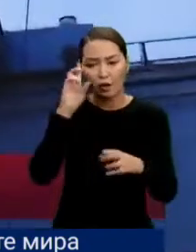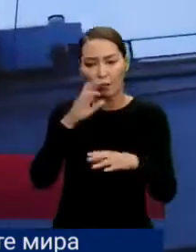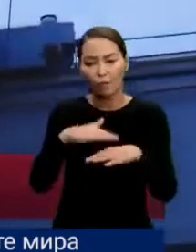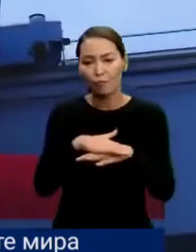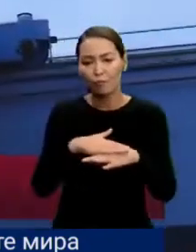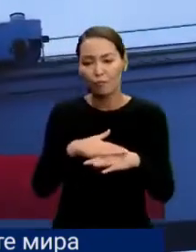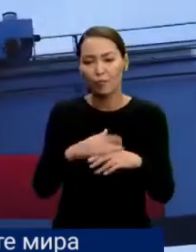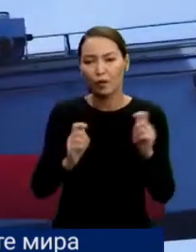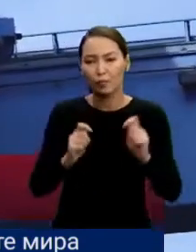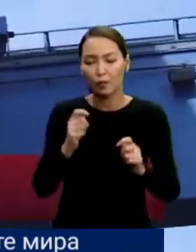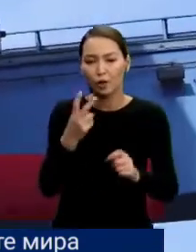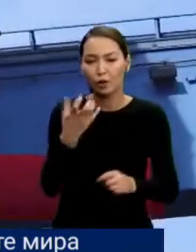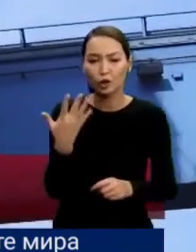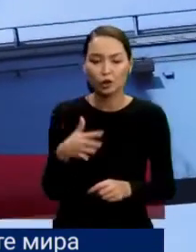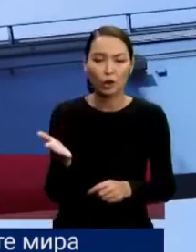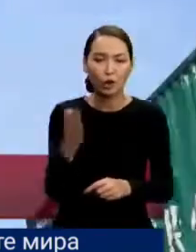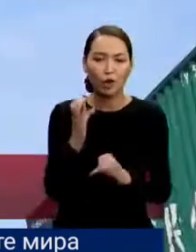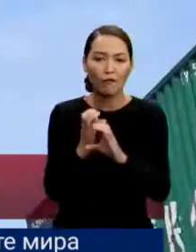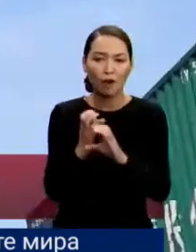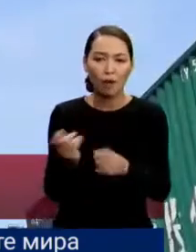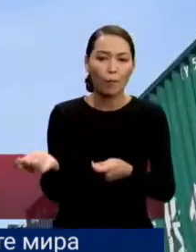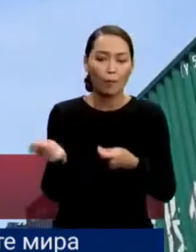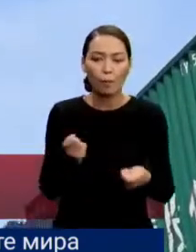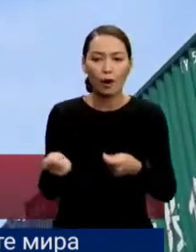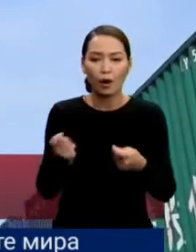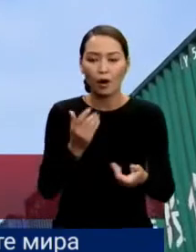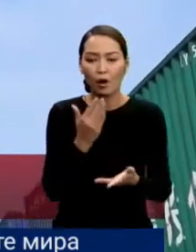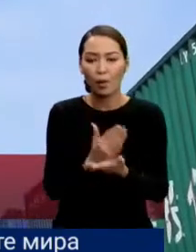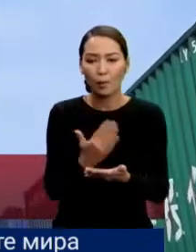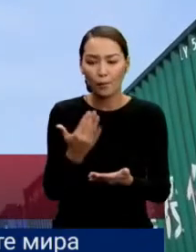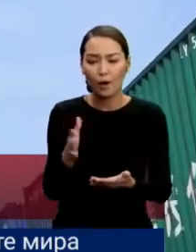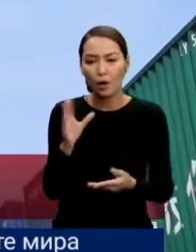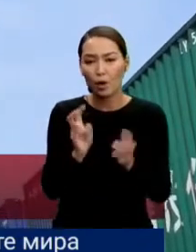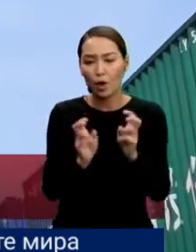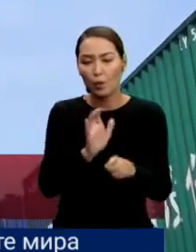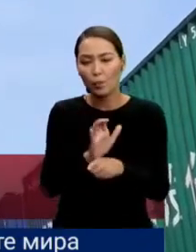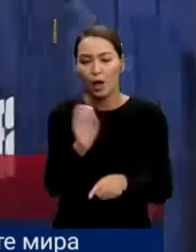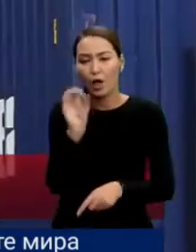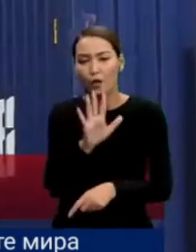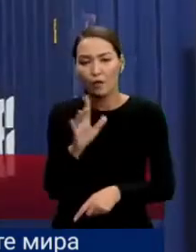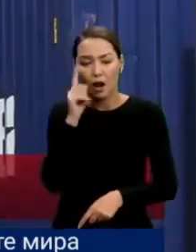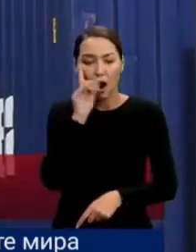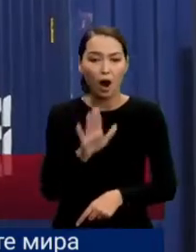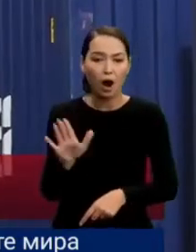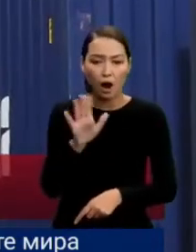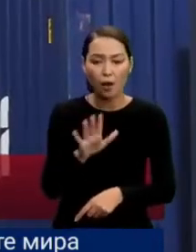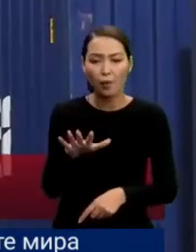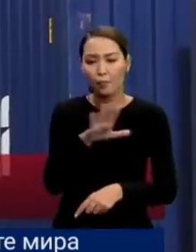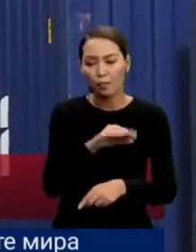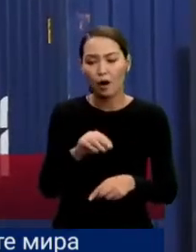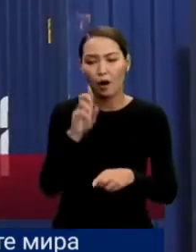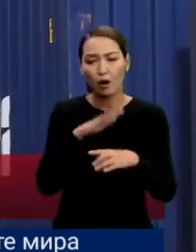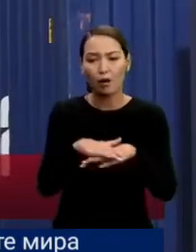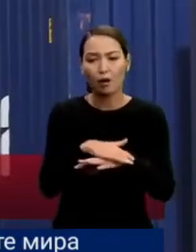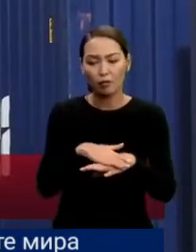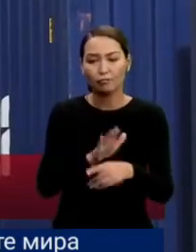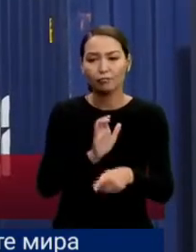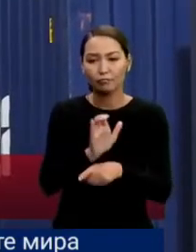терминалдарында 250-ден астам вагон өңделіп тиеледі. Онда қабылданған өнімдер Еуропа мен Азияға және еліміздің барлық өңірлеріне